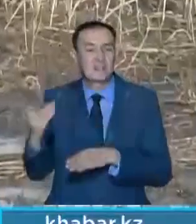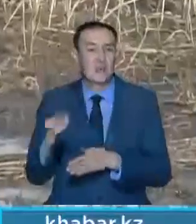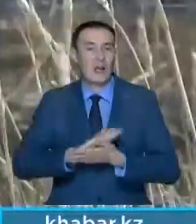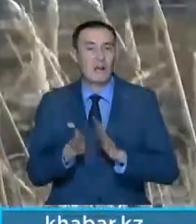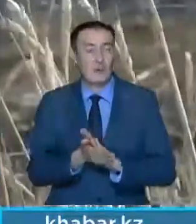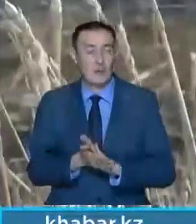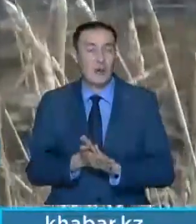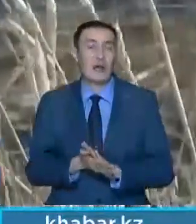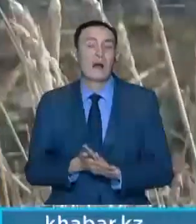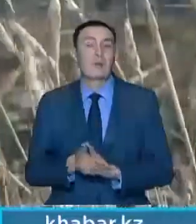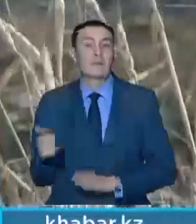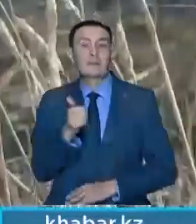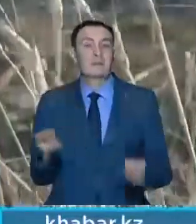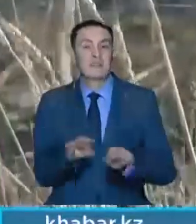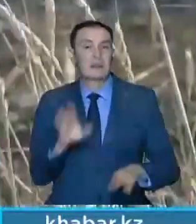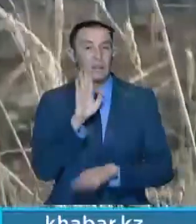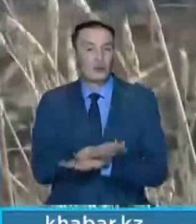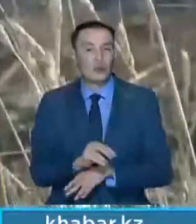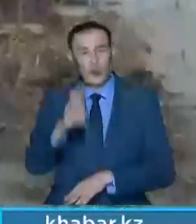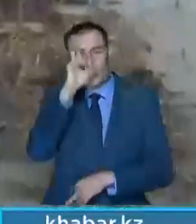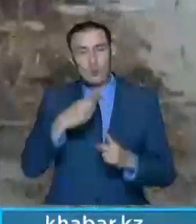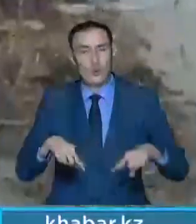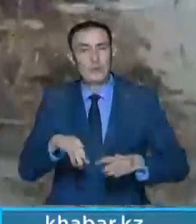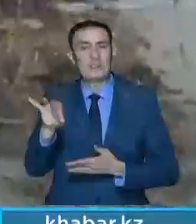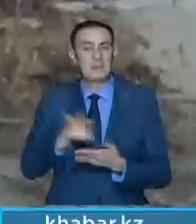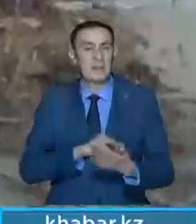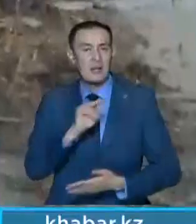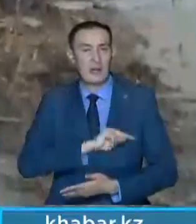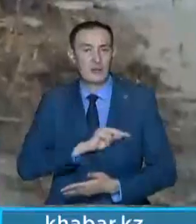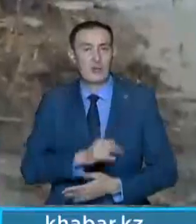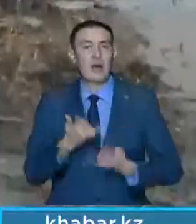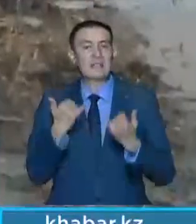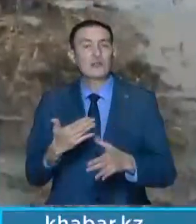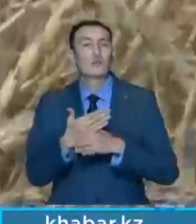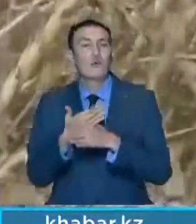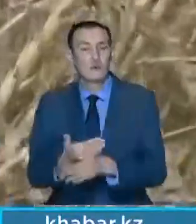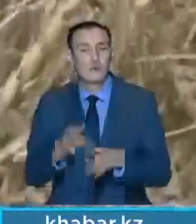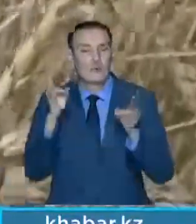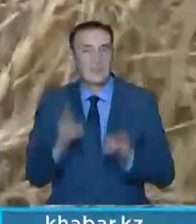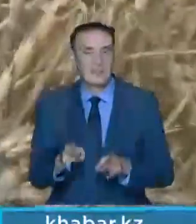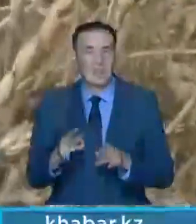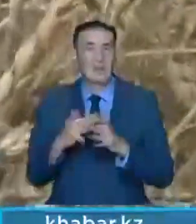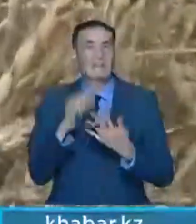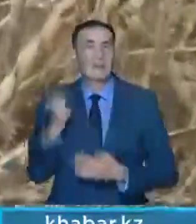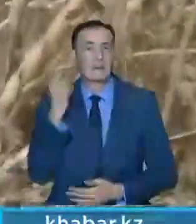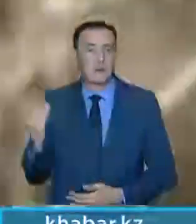договорам Алехан смаилов поручил госоргана незамедлительно начать работу по оказанию помощи пострадавшим